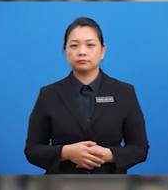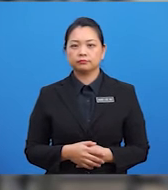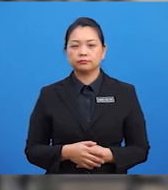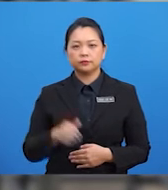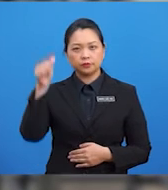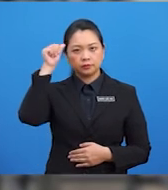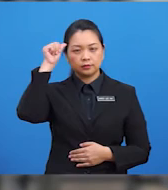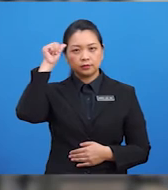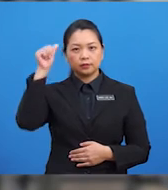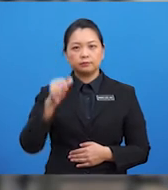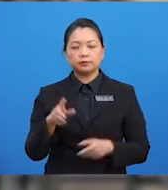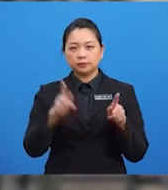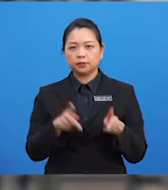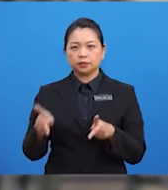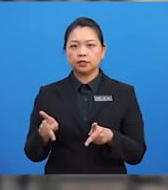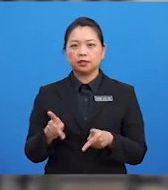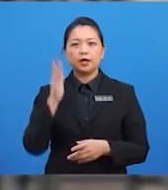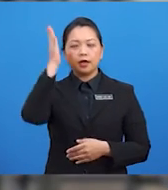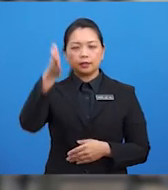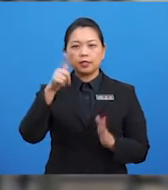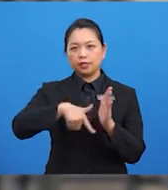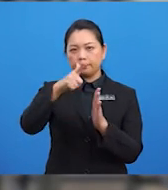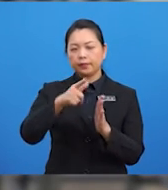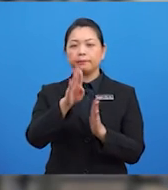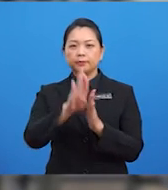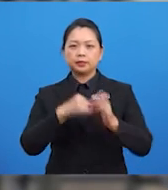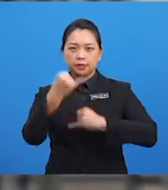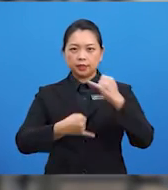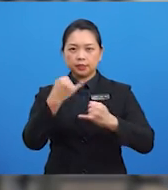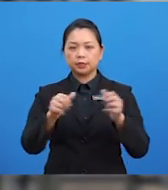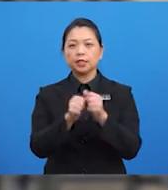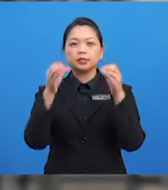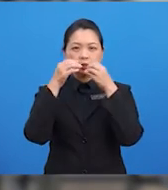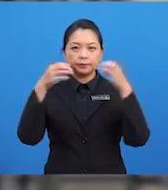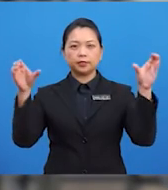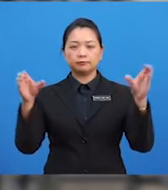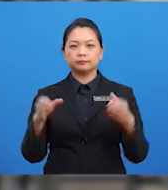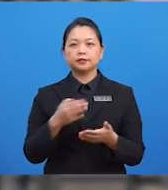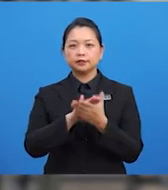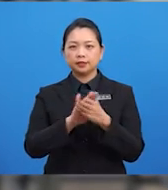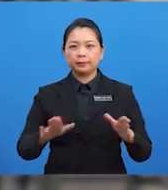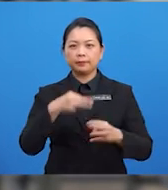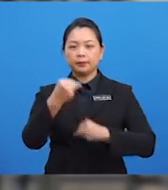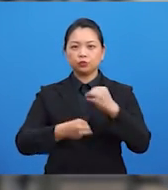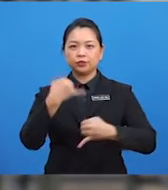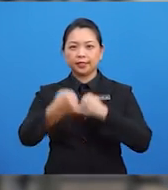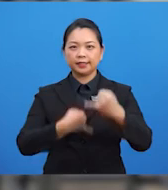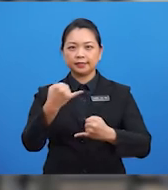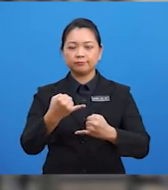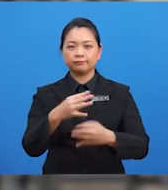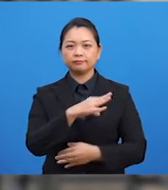InsyaAllah, pelajar-pelajar akan lebih berjaya dengan cermelang. Selamat maju jaya